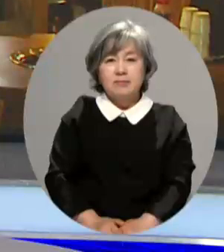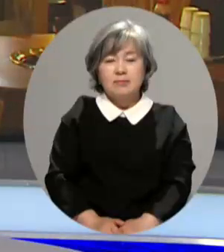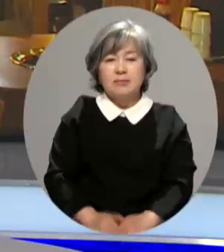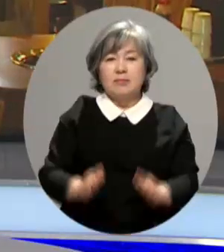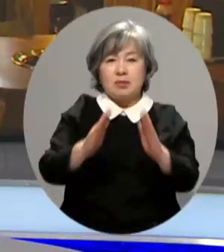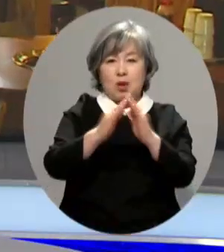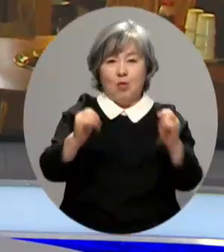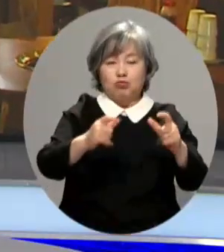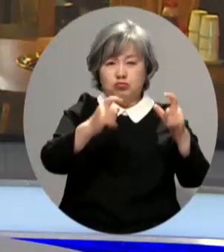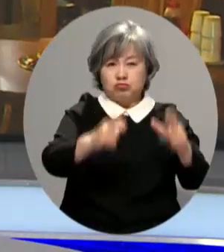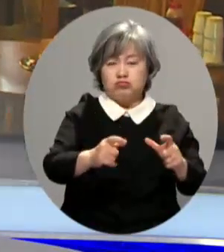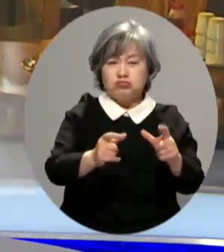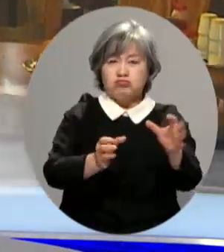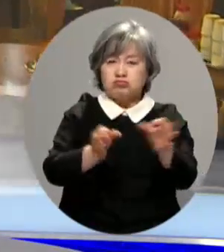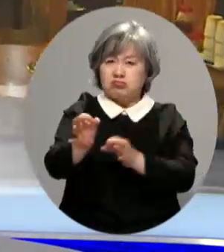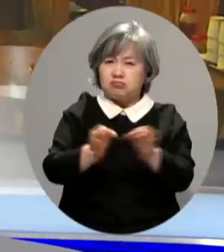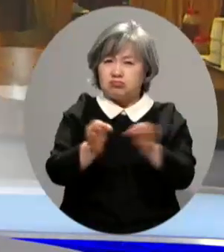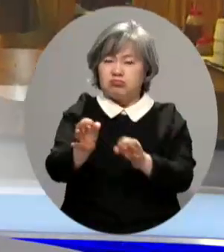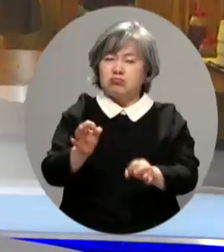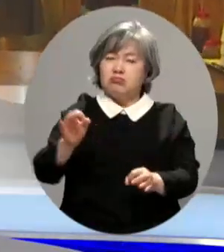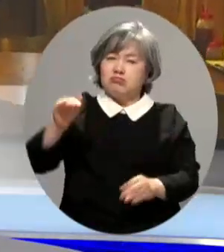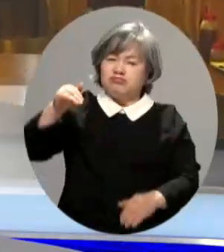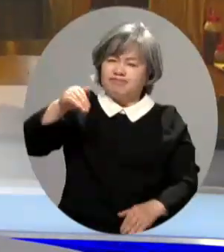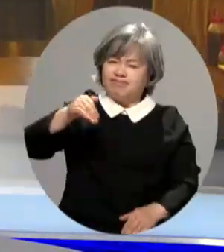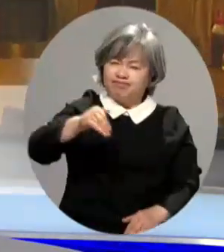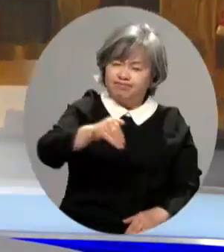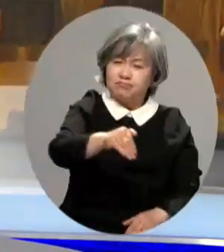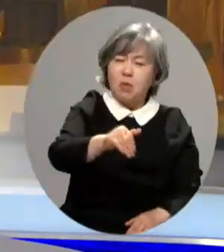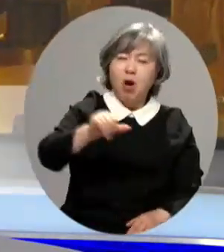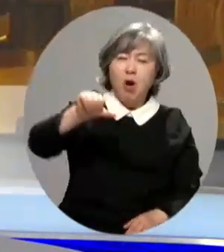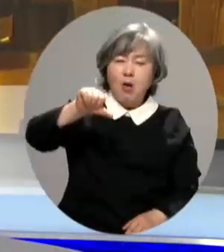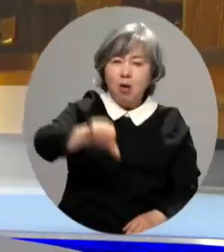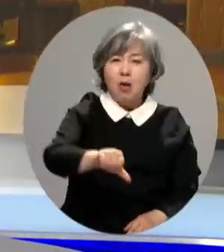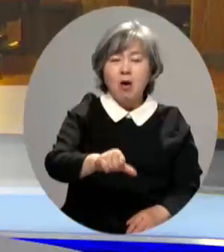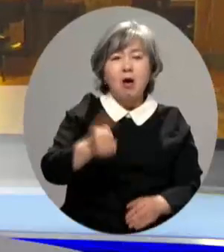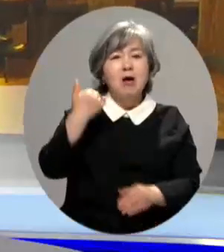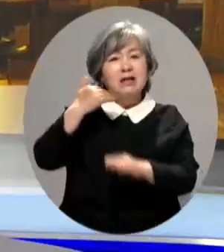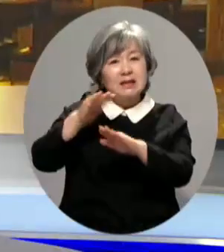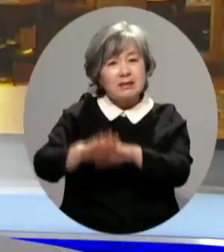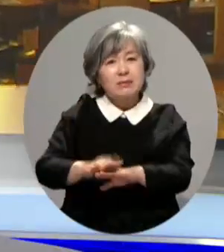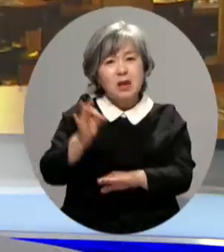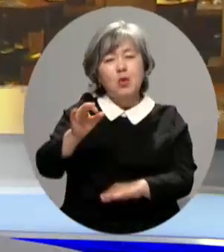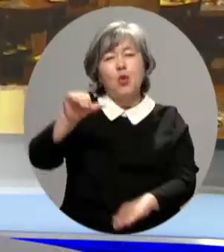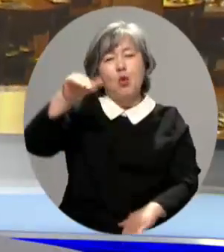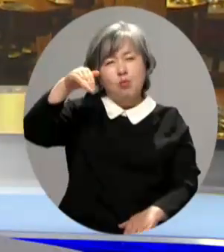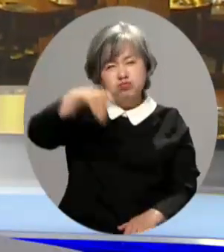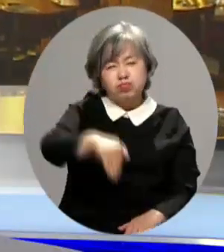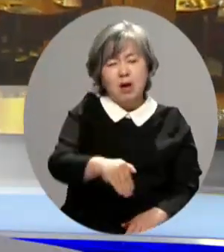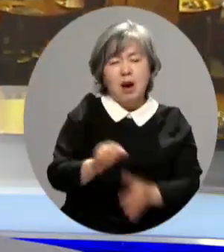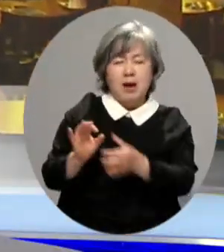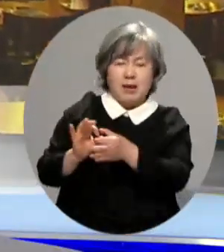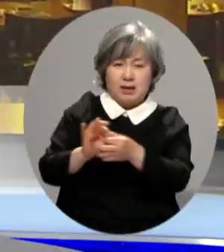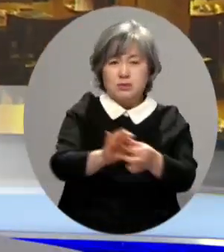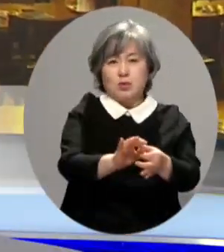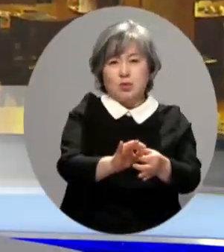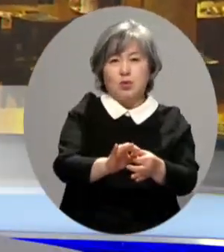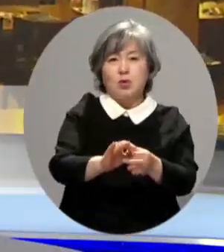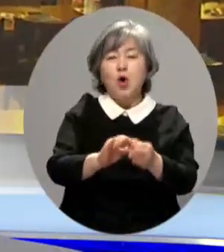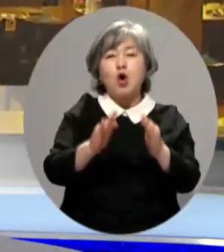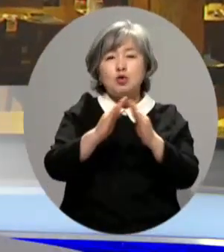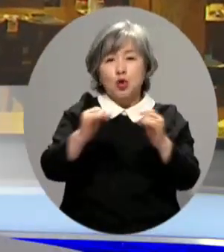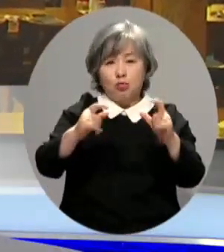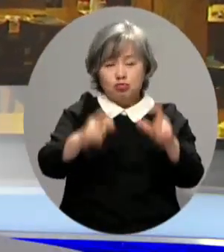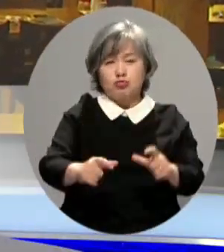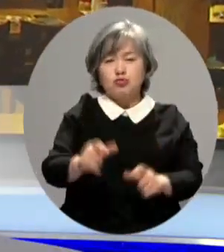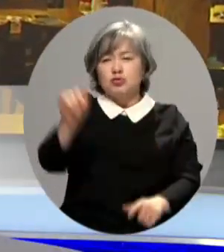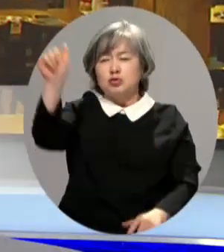전북지역 상권이 여전히 침체를 벗어나지 못하면서 임대료 하락도 가속화되고 있습니다 특히 전북은 전국 최고